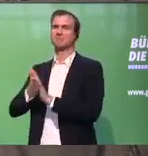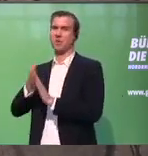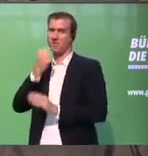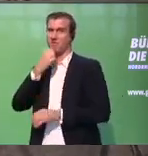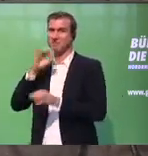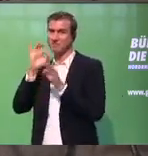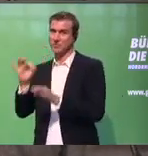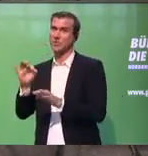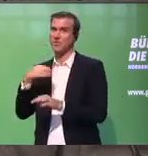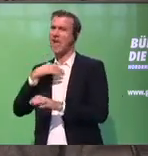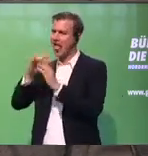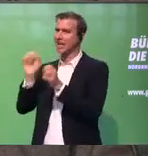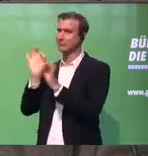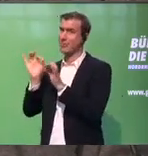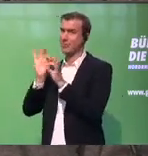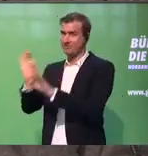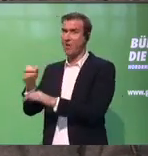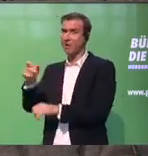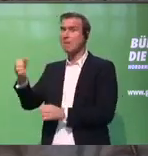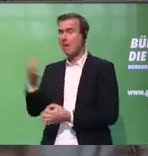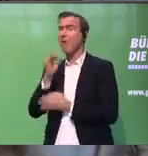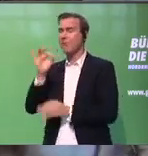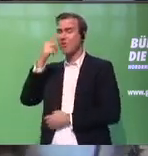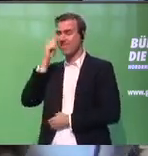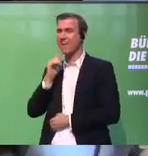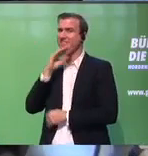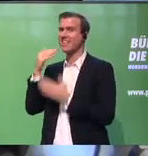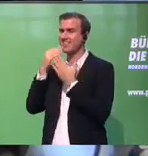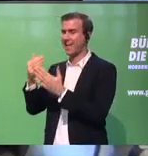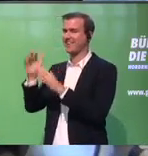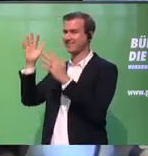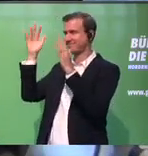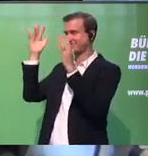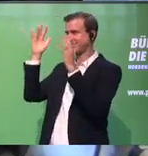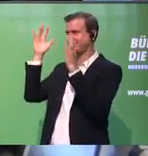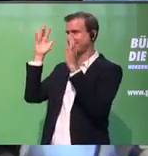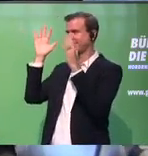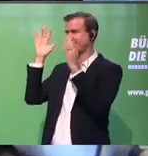Alle Gute, ihr werdet da starke Nerven brauchen, lieber Tarek.